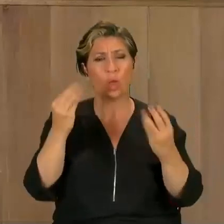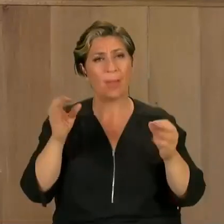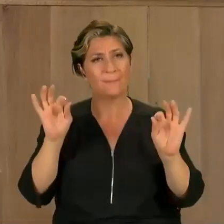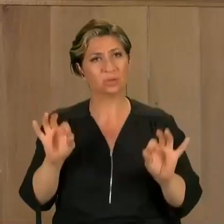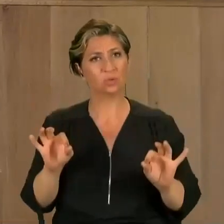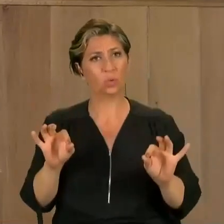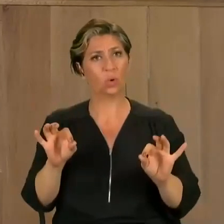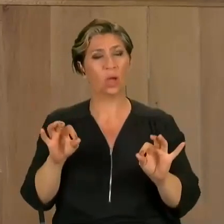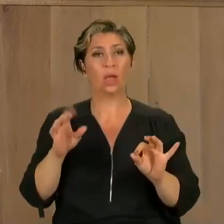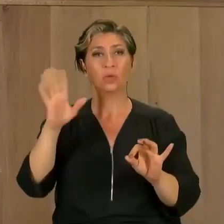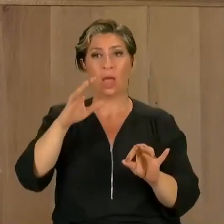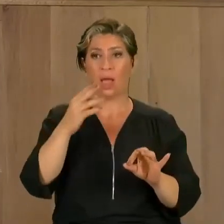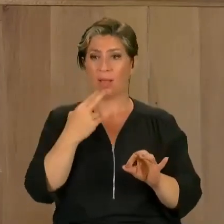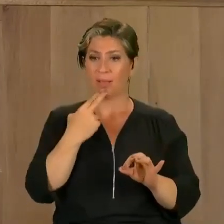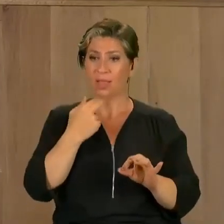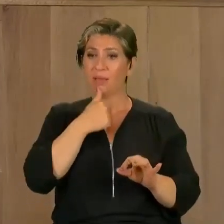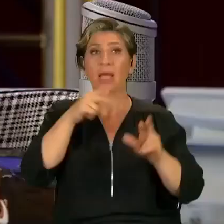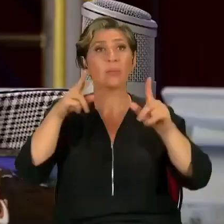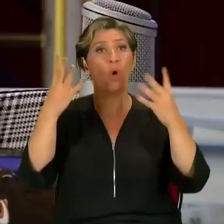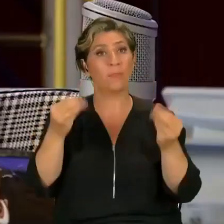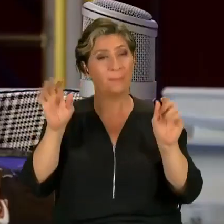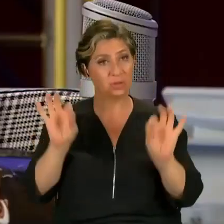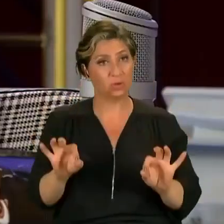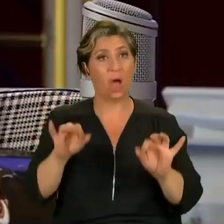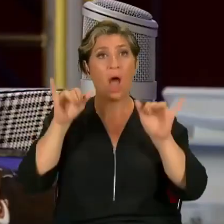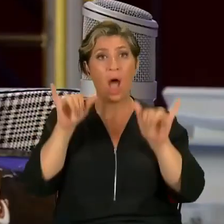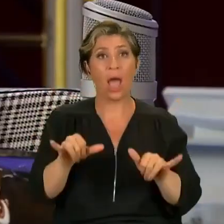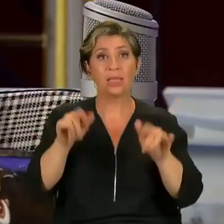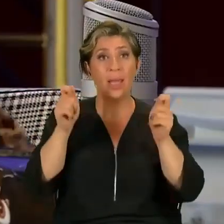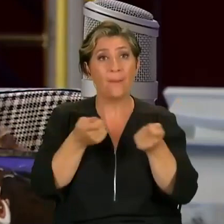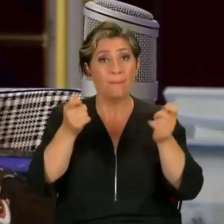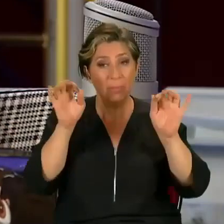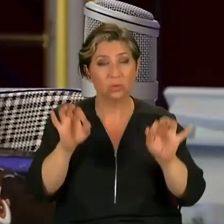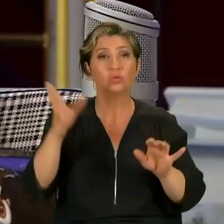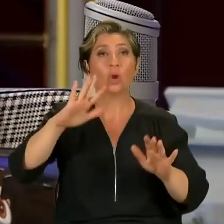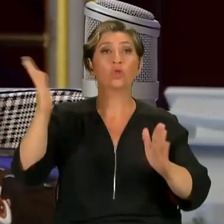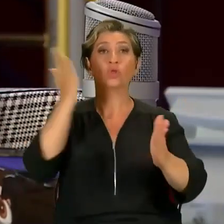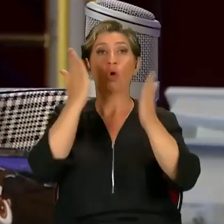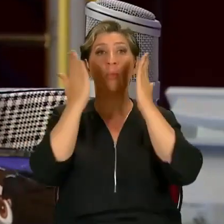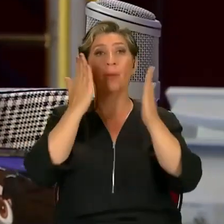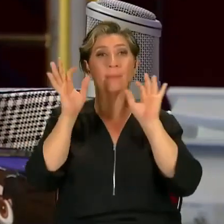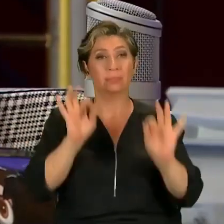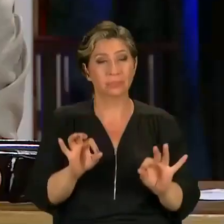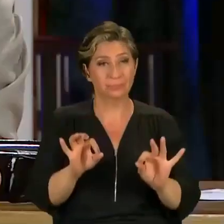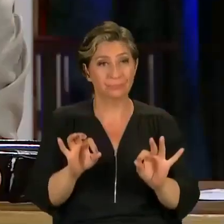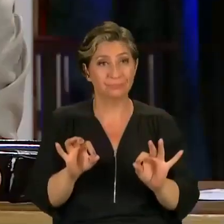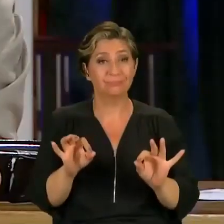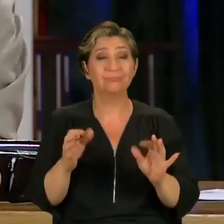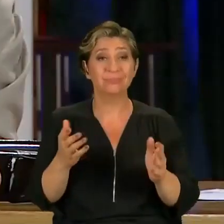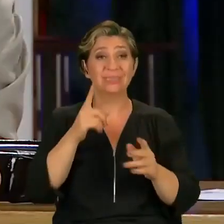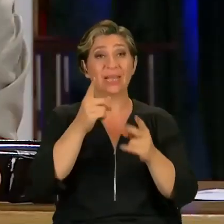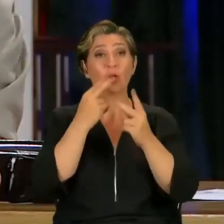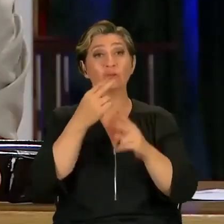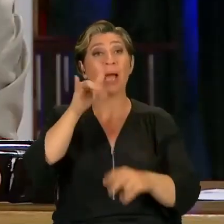Bravo. Sonra erkekleşiyor kadın. Evet. Aynı şeyleri yapmaya başlıyor. Ondan sonra dayak yemeye başlıyor. Ya. Evet,